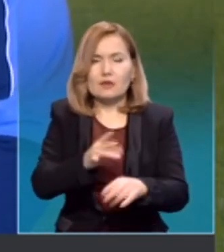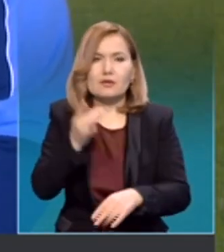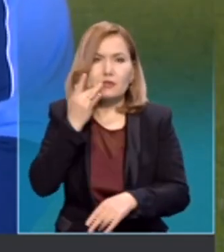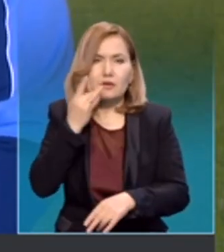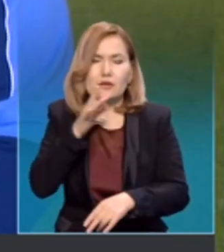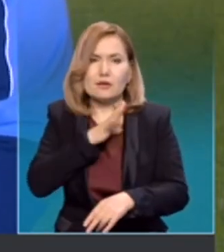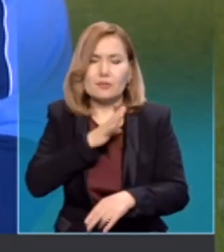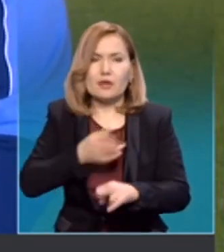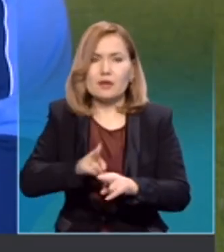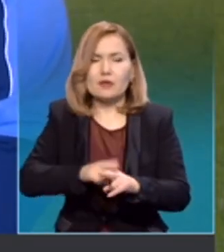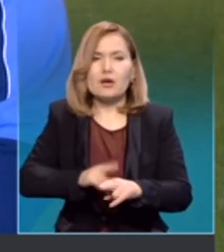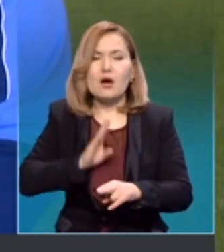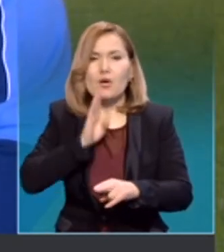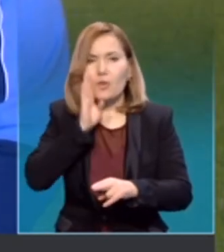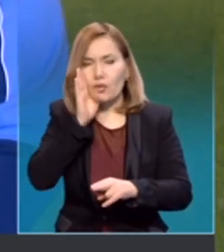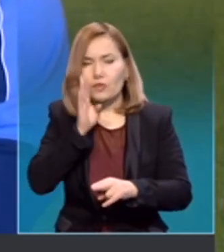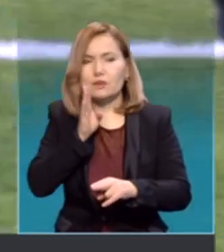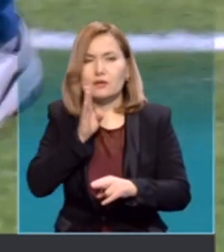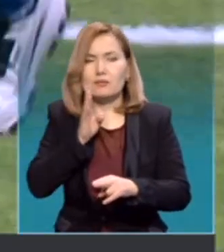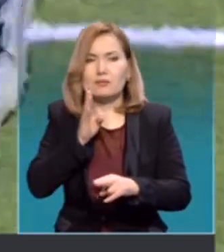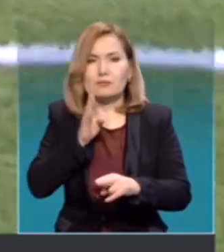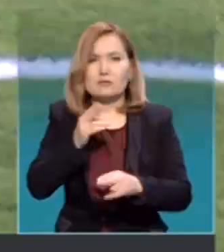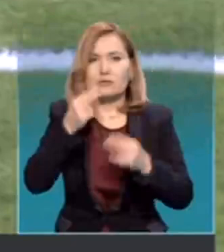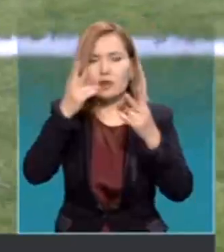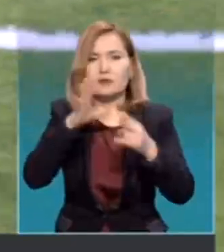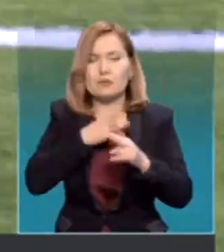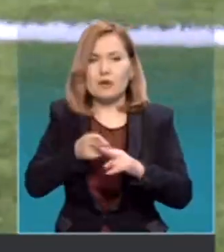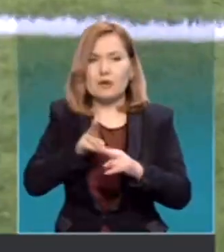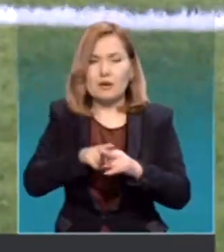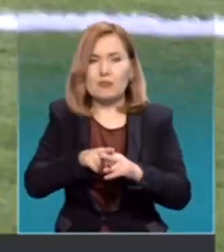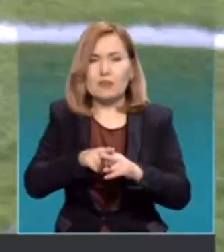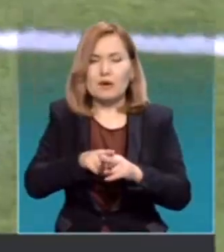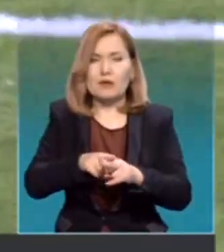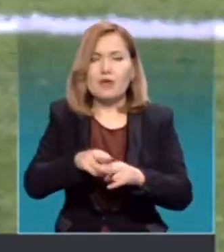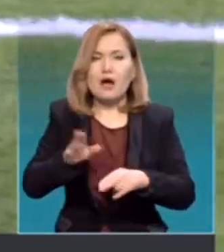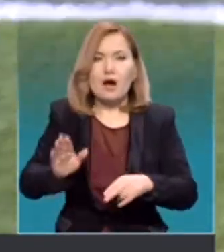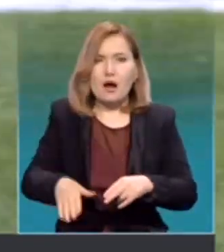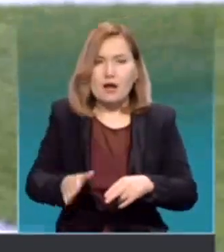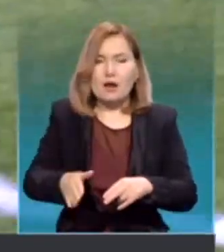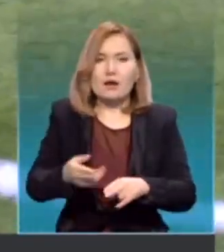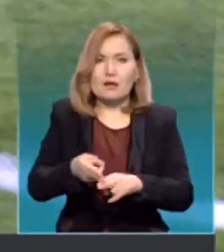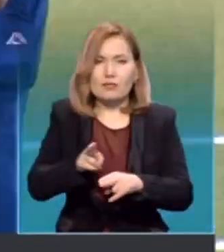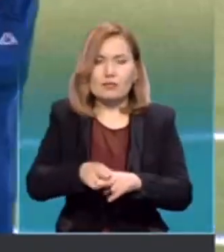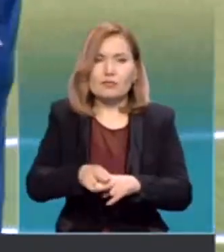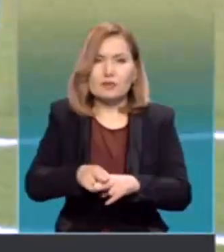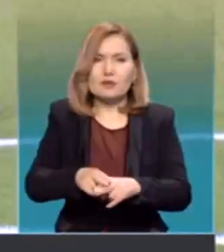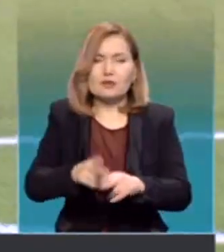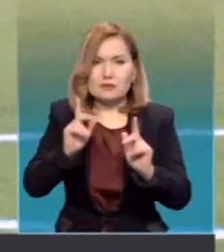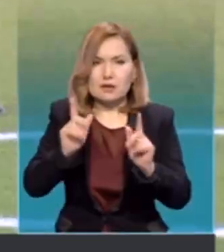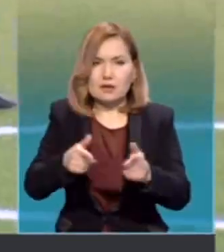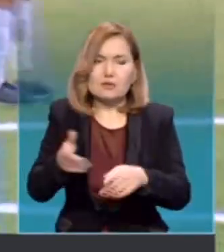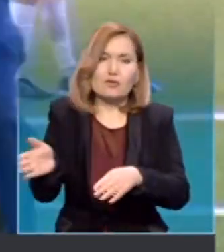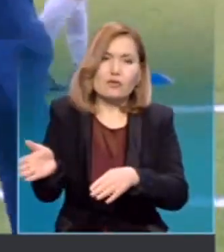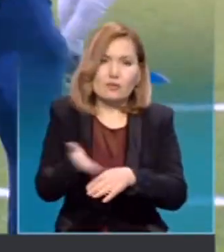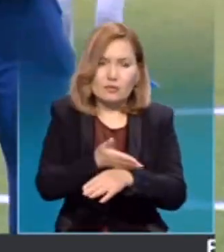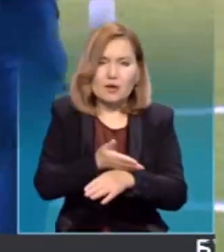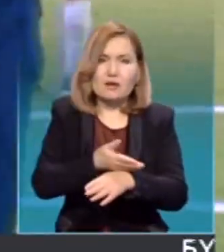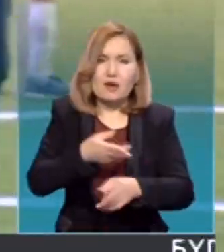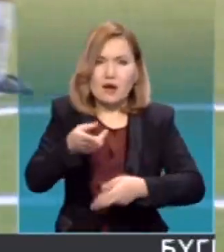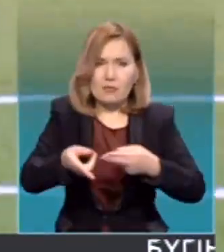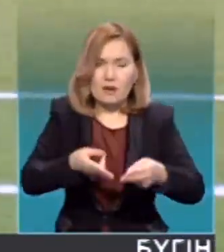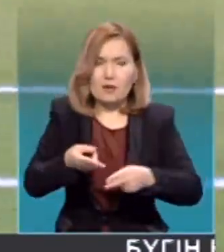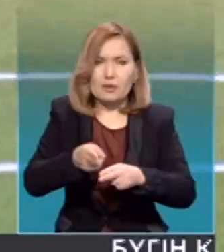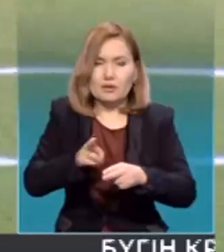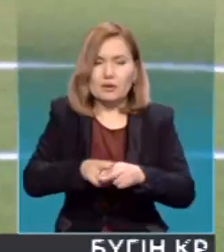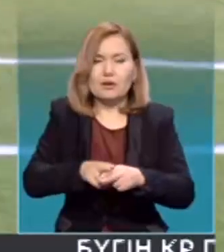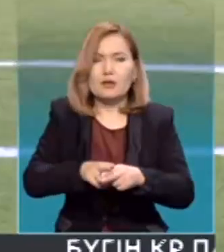шықпайсың. И таңертең тұрғанда сол шешімге келем, аяғымды кестірем деп сразу алып тастау керек еді аяқты. Біз енді айтады ғой,